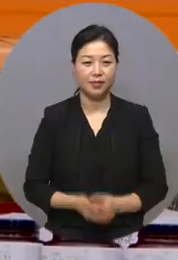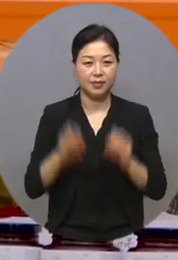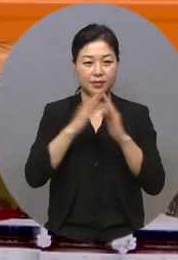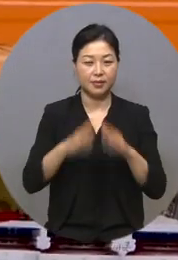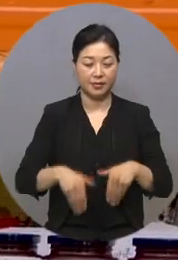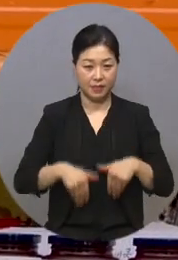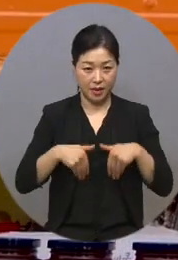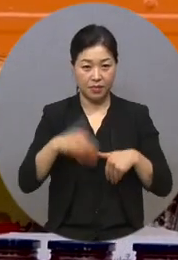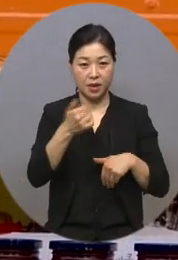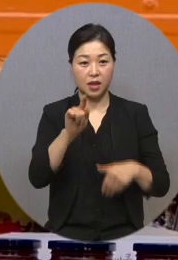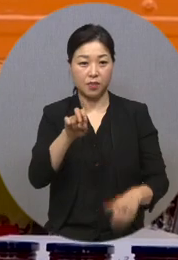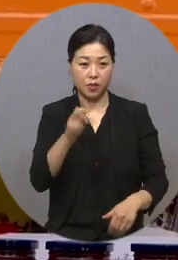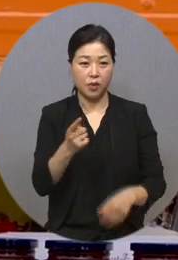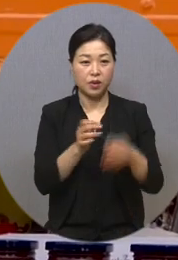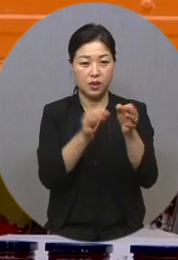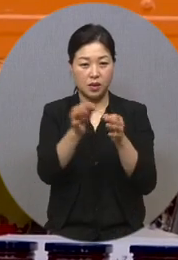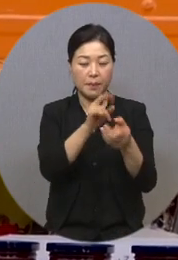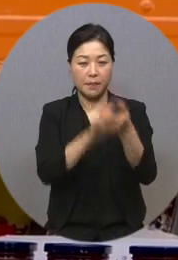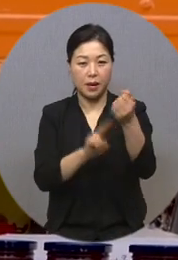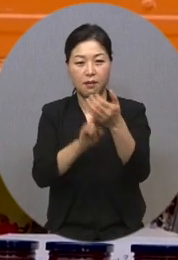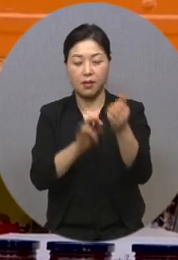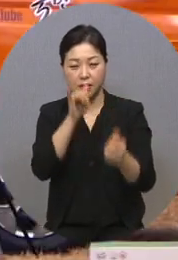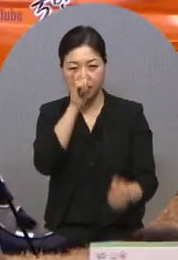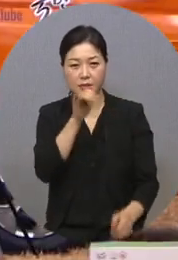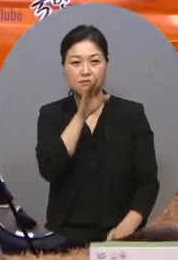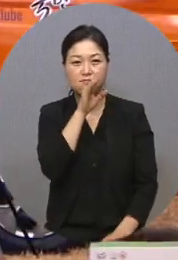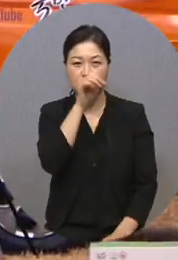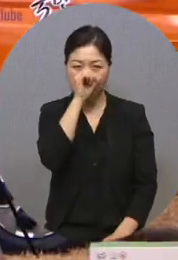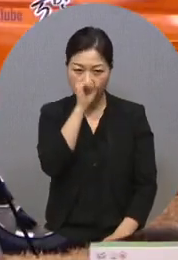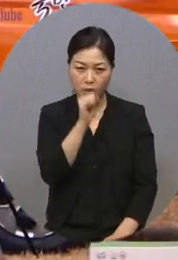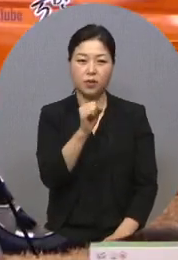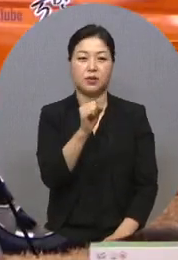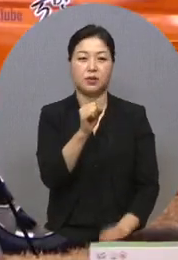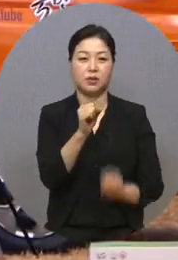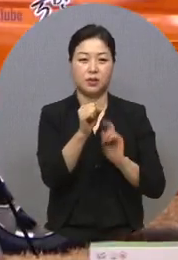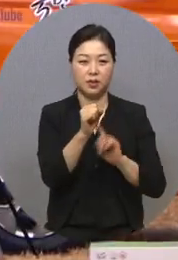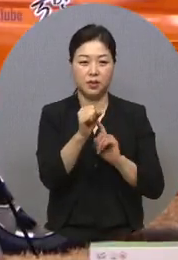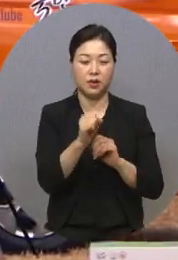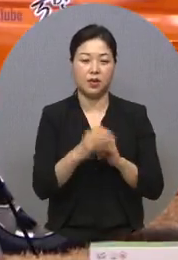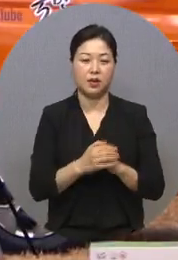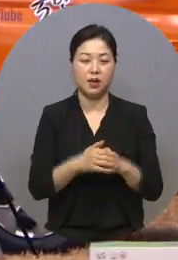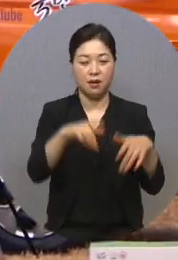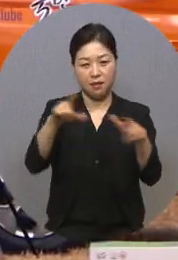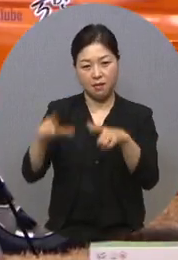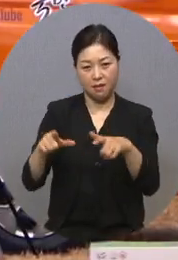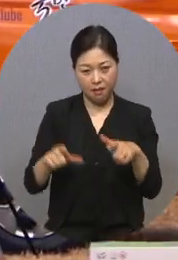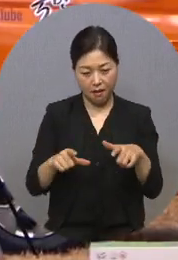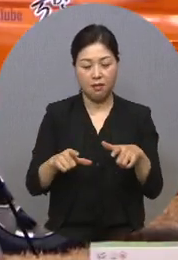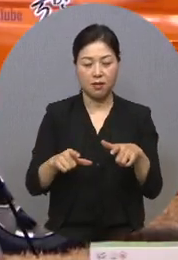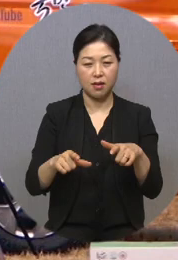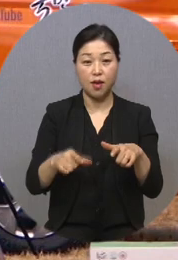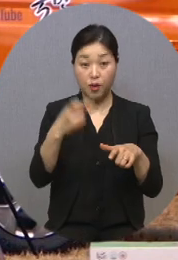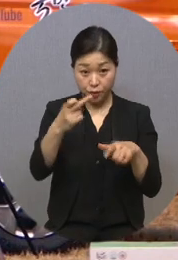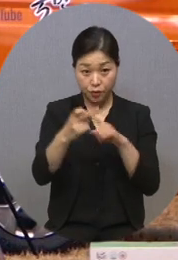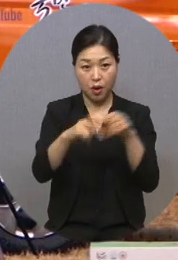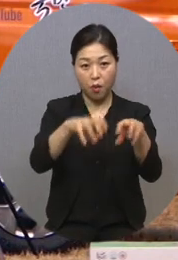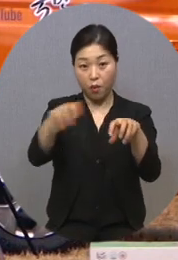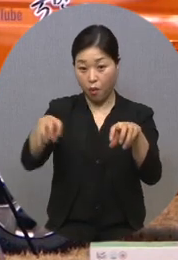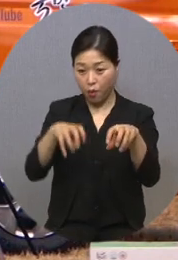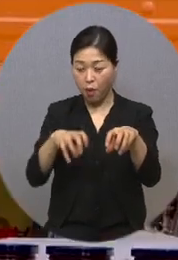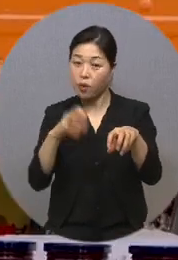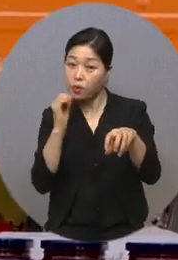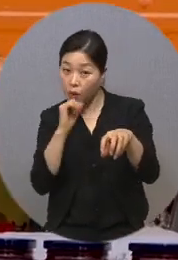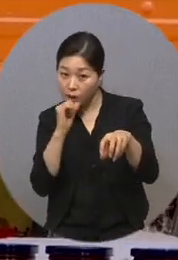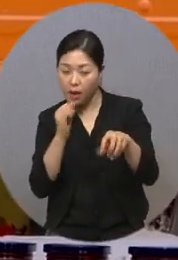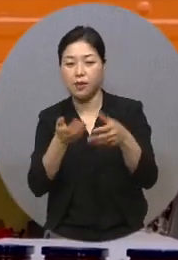전라남도 남도장터에서 판매하고 있는 아주 우수한 전라남도의 12개 시군을 돌아다니면서 앞으로 여러분들께 소개해 올리려고